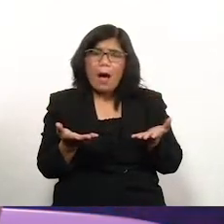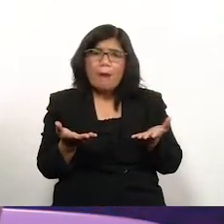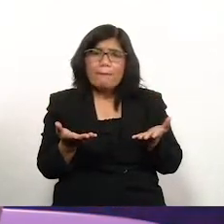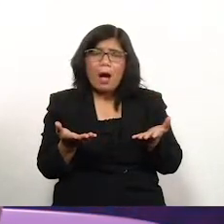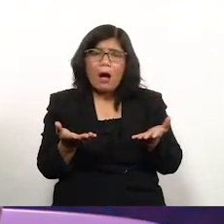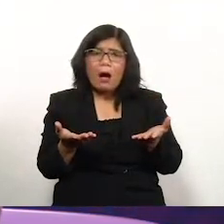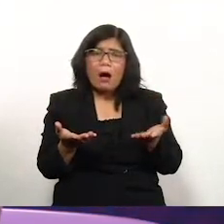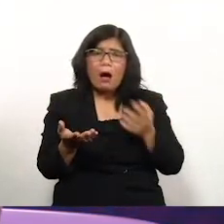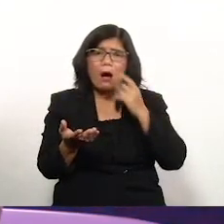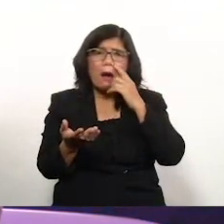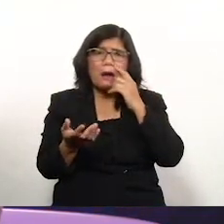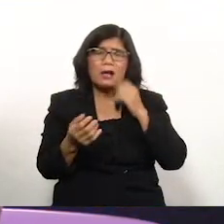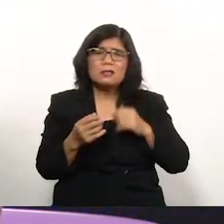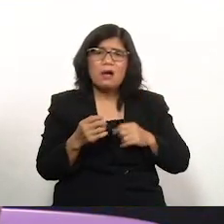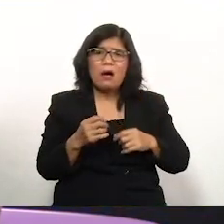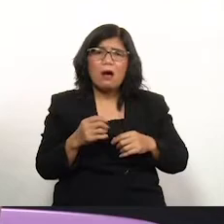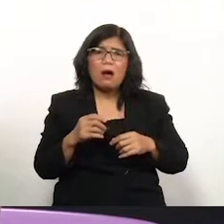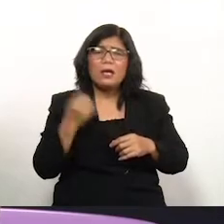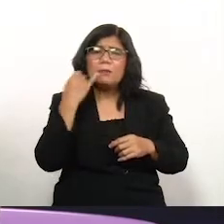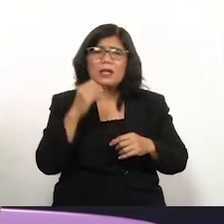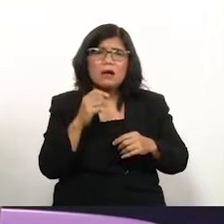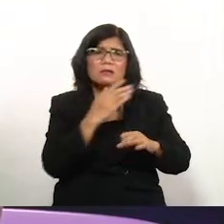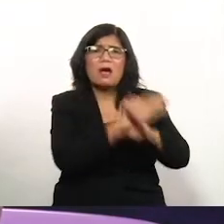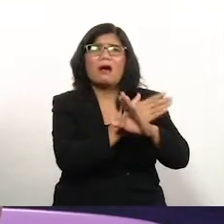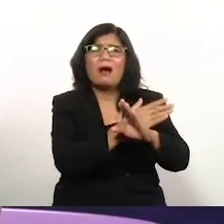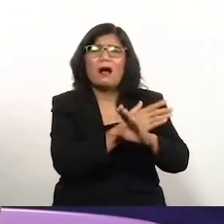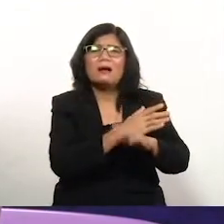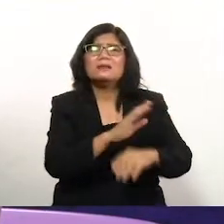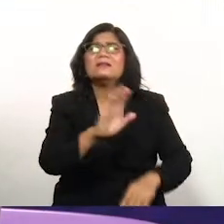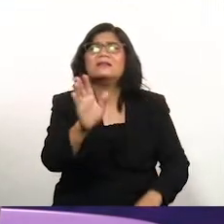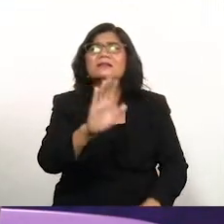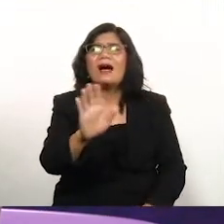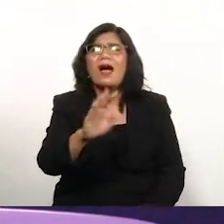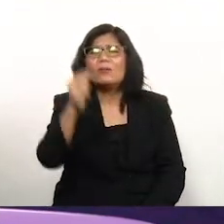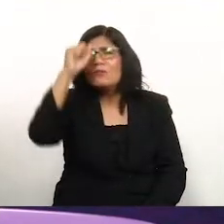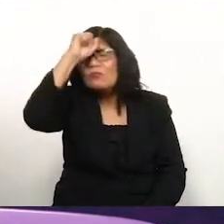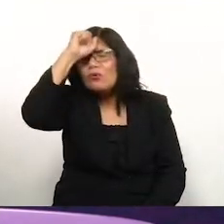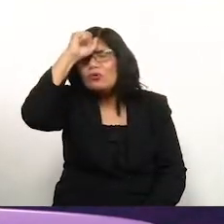akhirnya mereka sang kalimatnya jangan bodoh